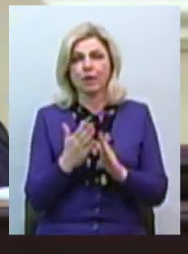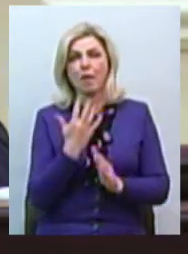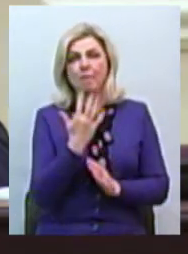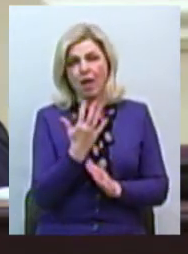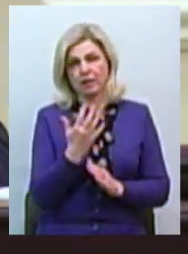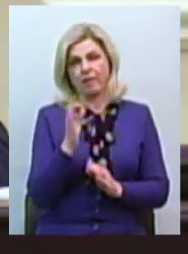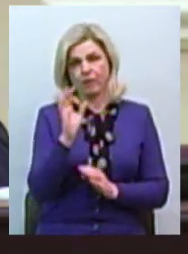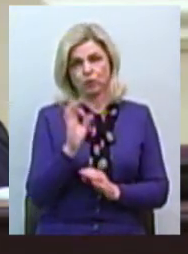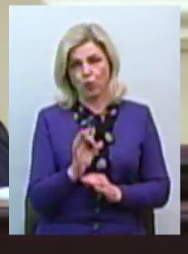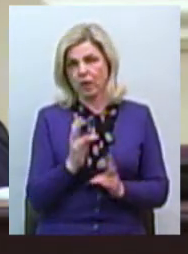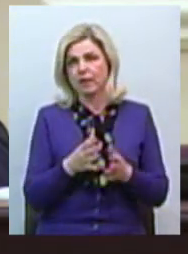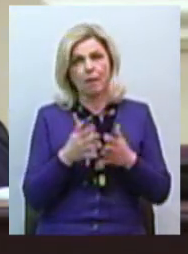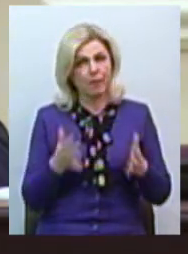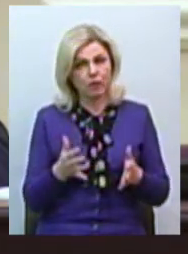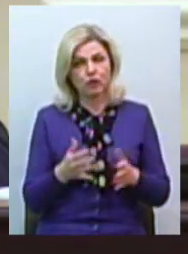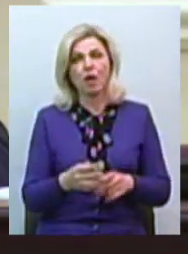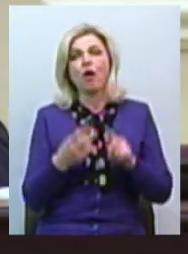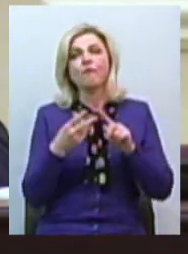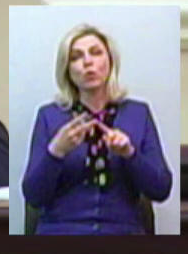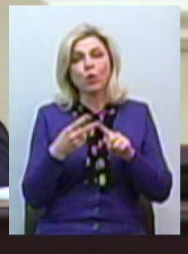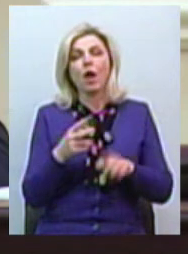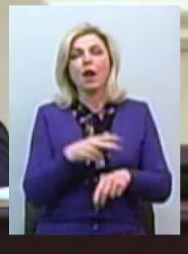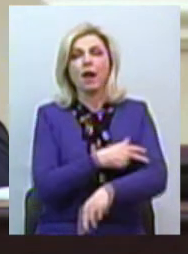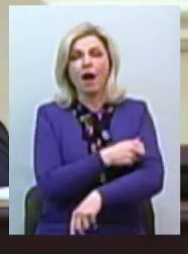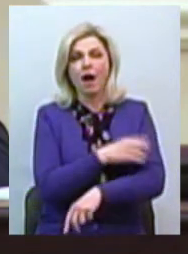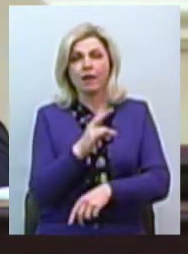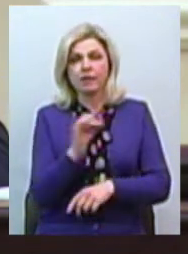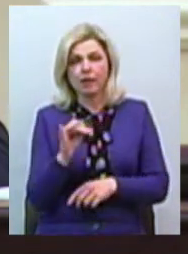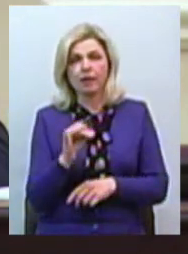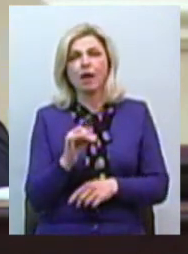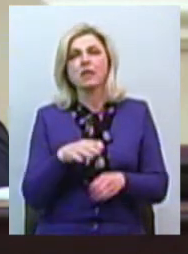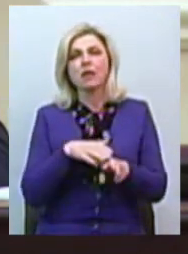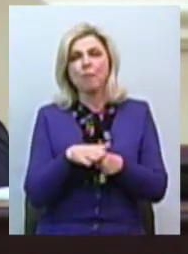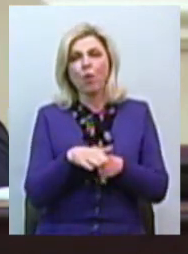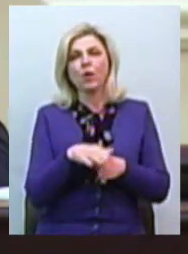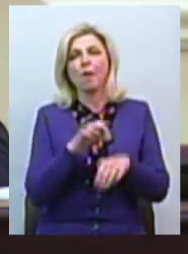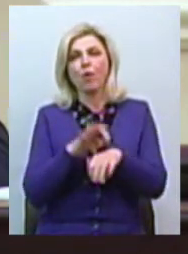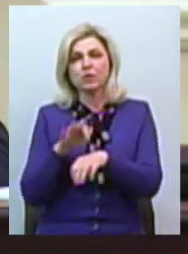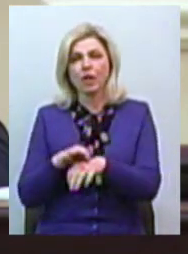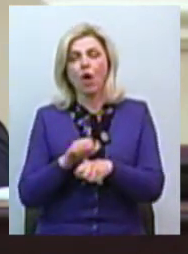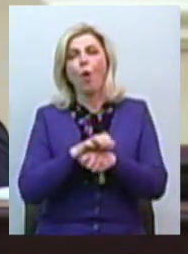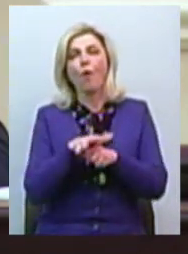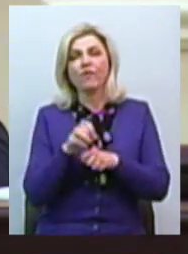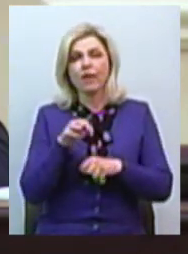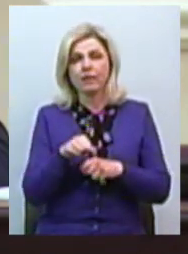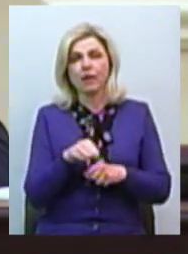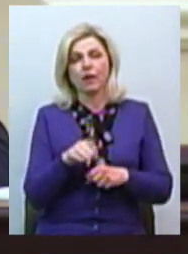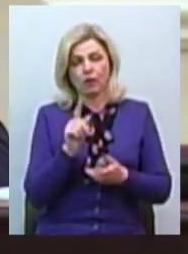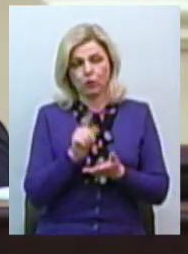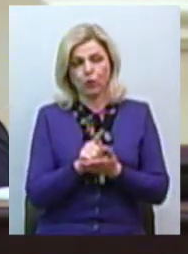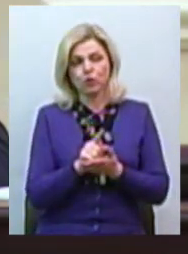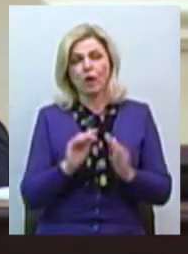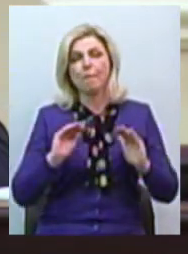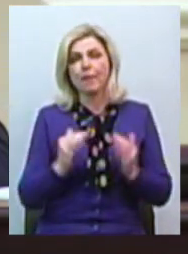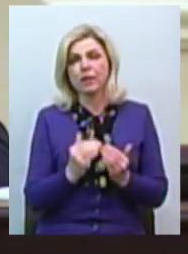5%, не більше. Друга умова – лікарні, заповнені пацієнтами з ковід, мали менше,